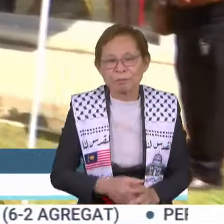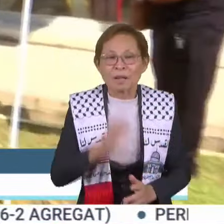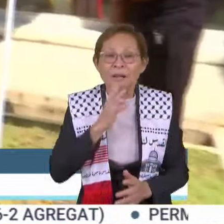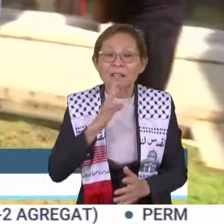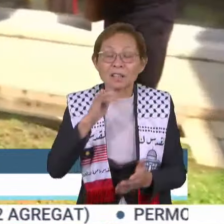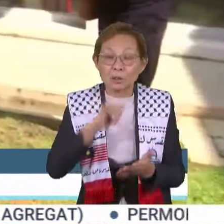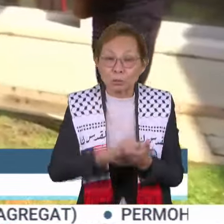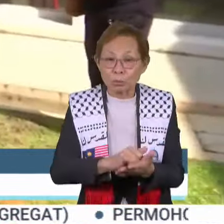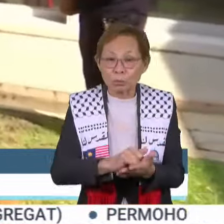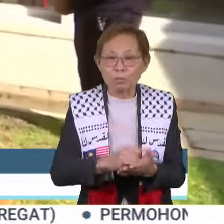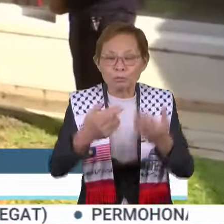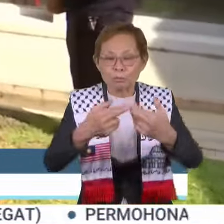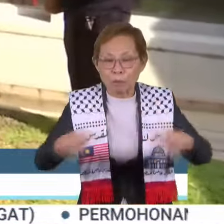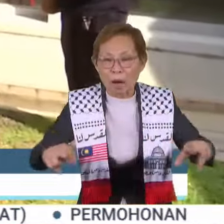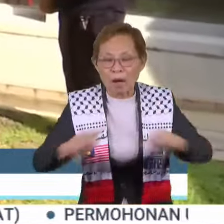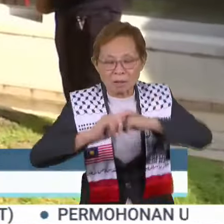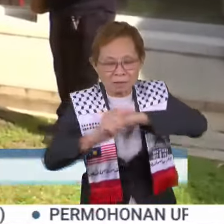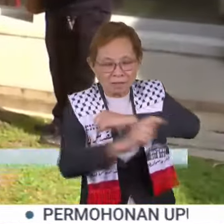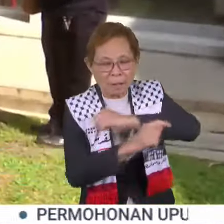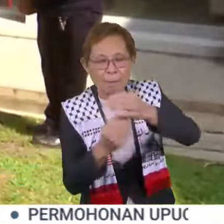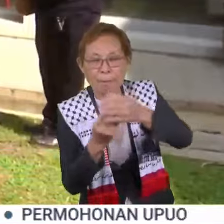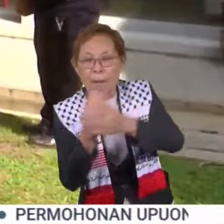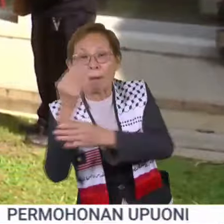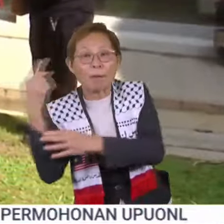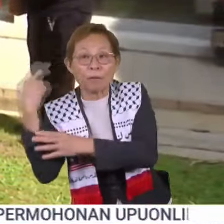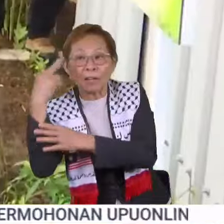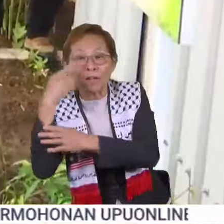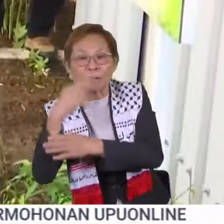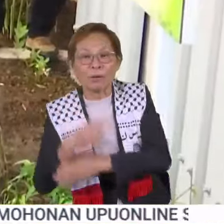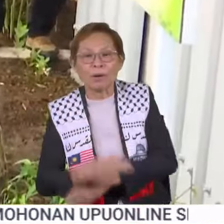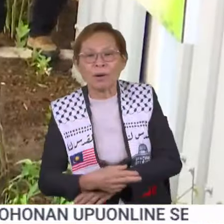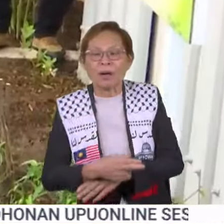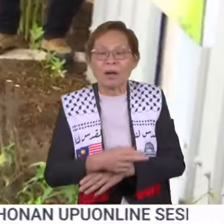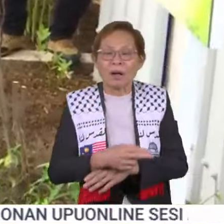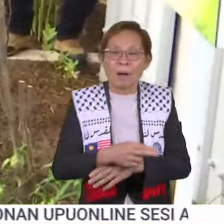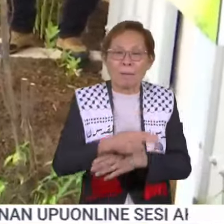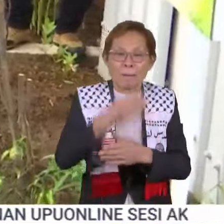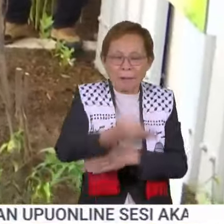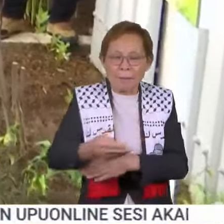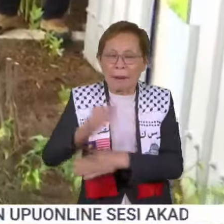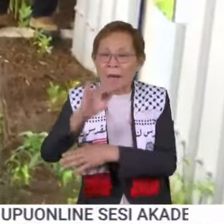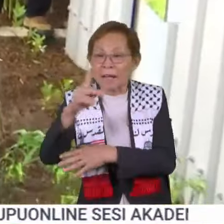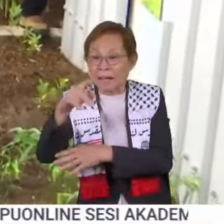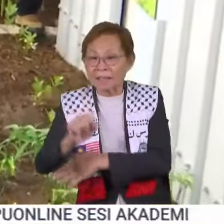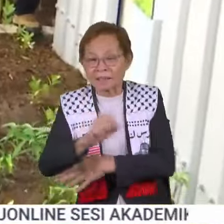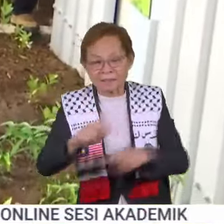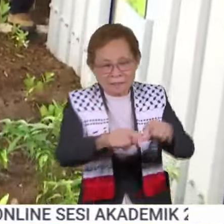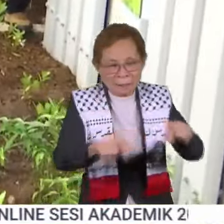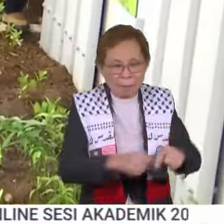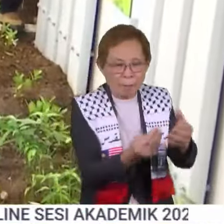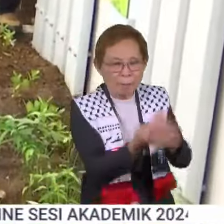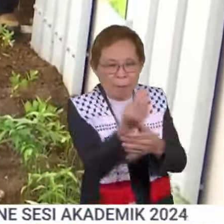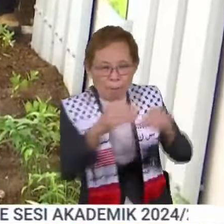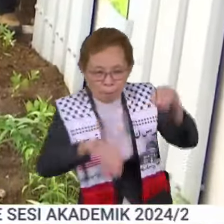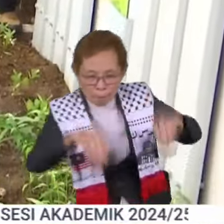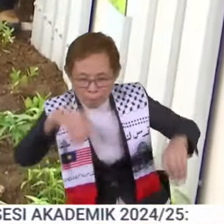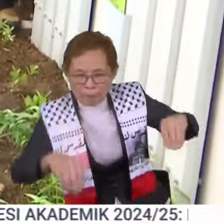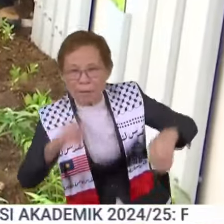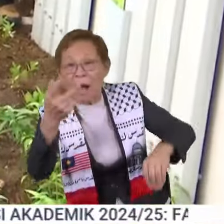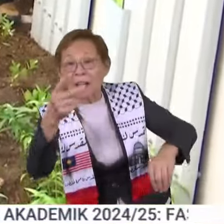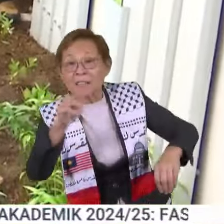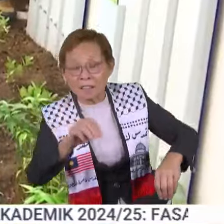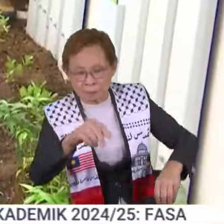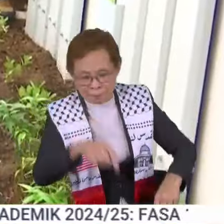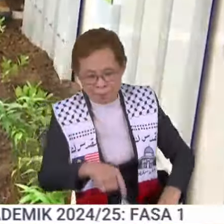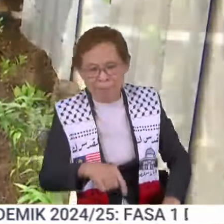Beliau berkata demikian selepas melancarkan Taman Herba Radio dan melawat reruai produk IKS serta kawasan penanaman herba di Angkasa Puri,